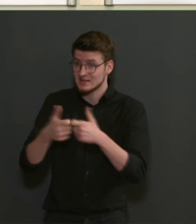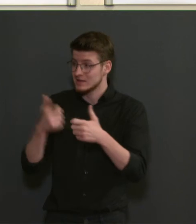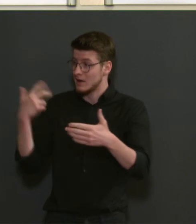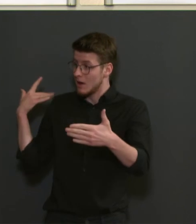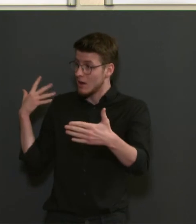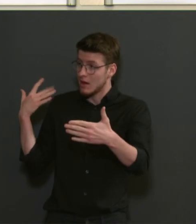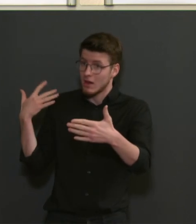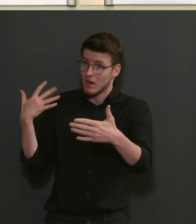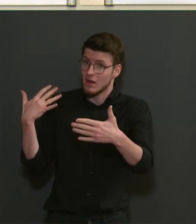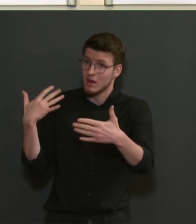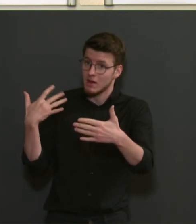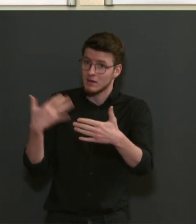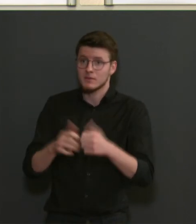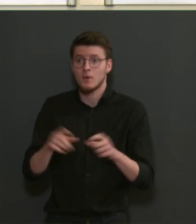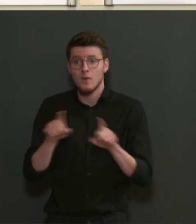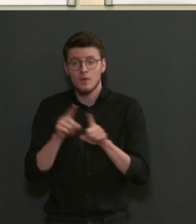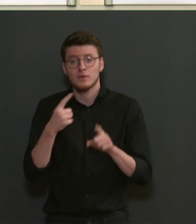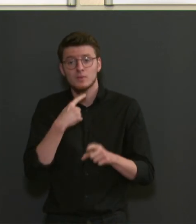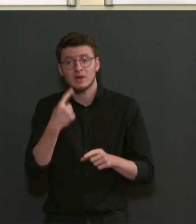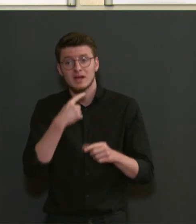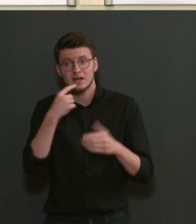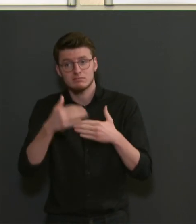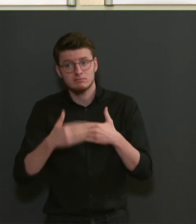inspanningen verder zetten.